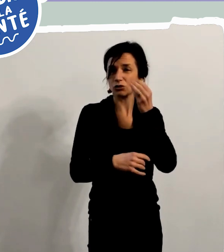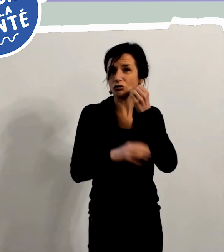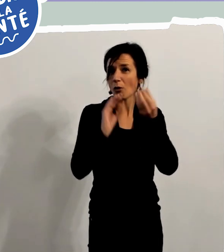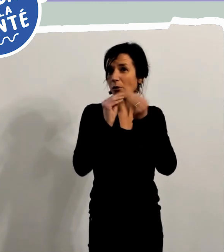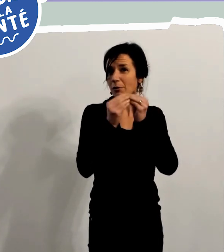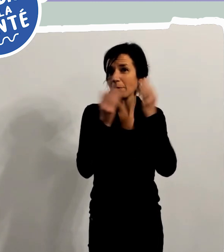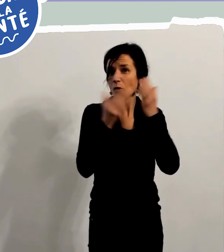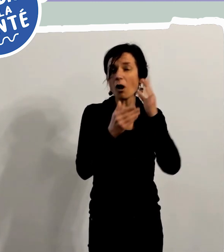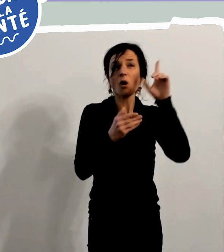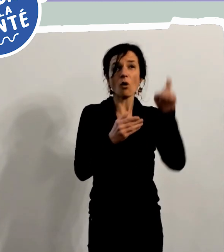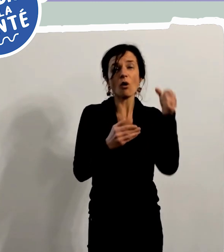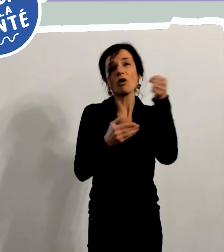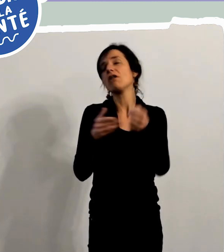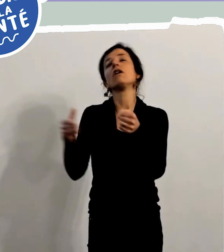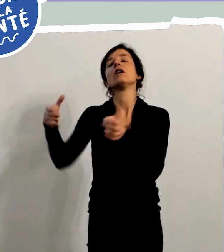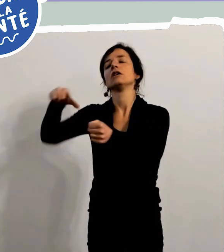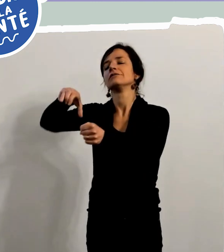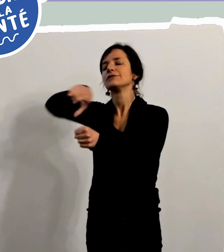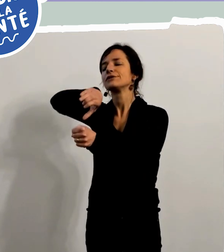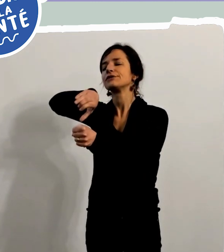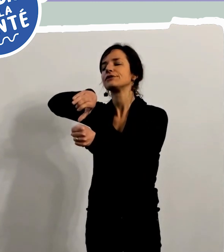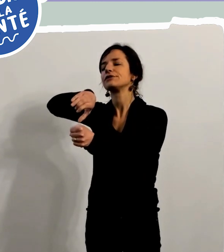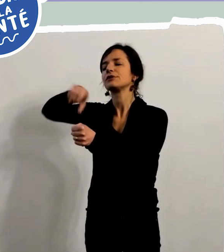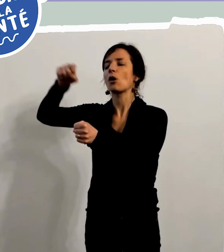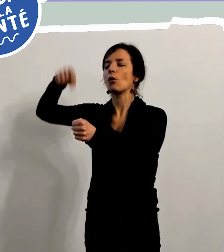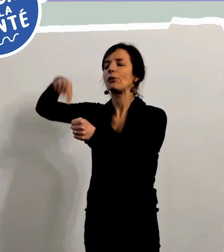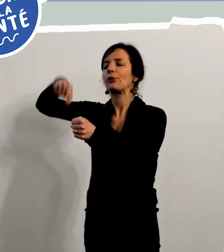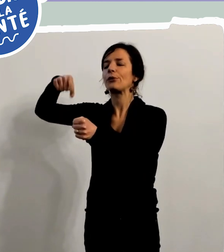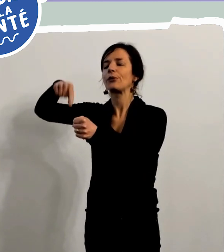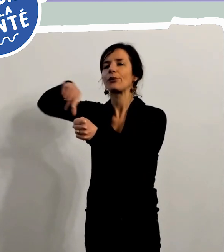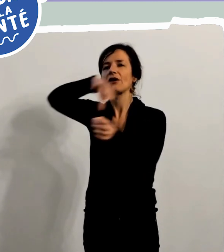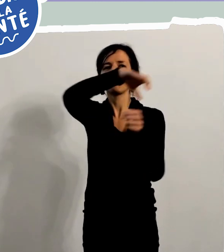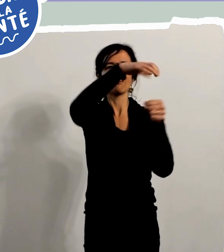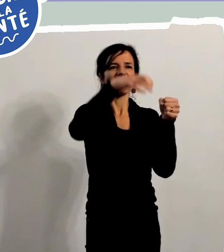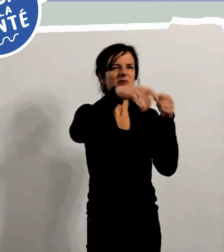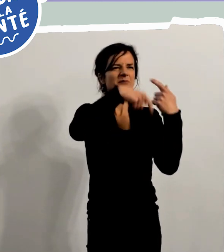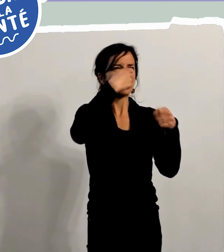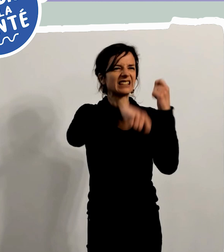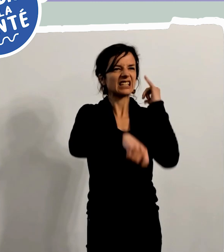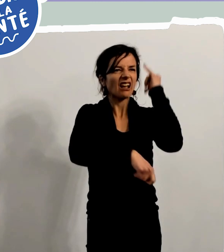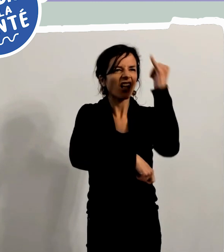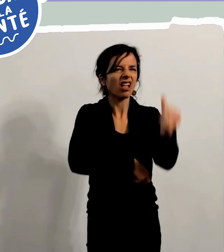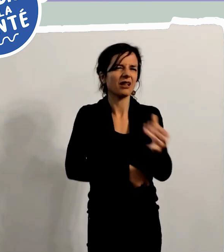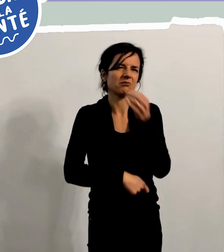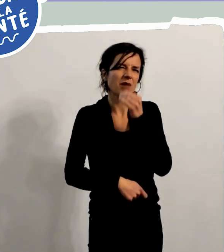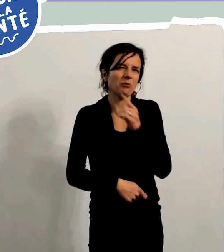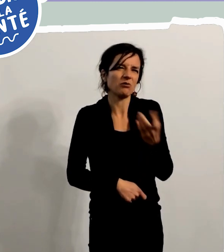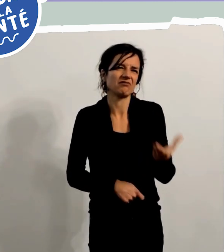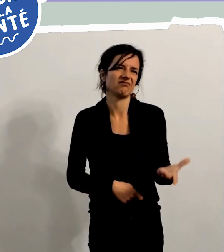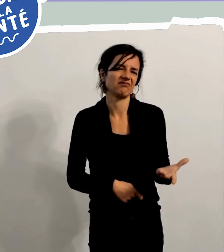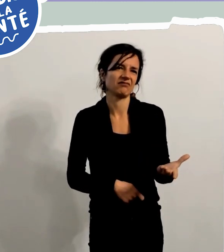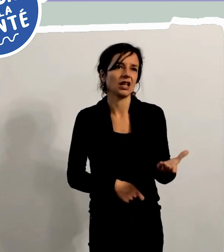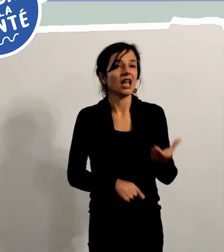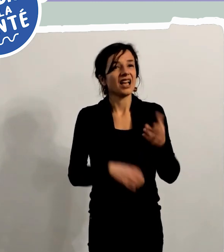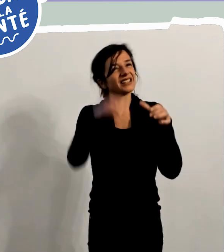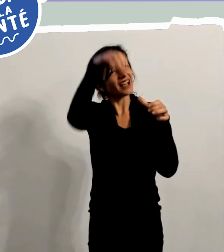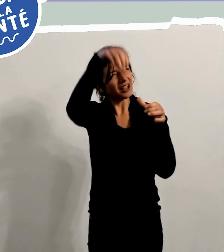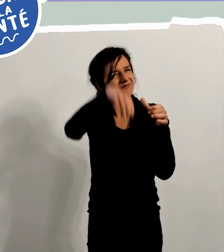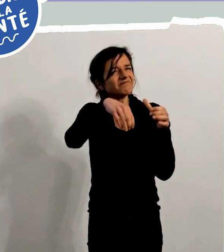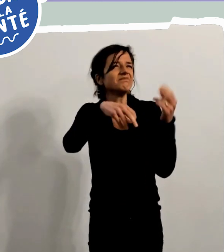en plastique et vous la stockez dans du plastique. C'est un peu ça qui est embêtant. Le principe est plutôt bon,